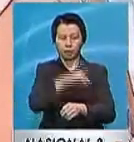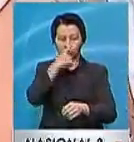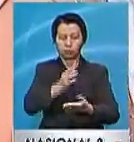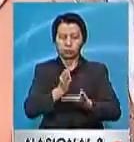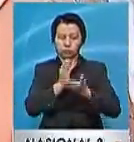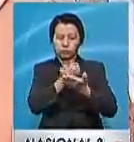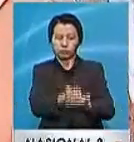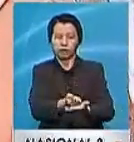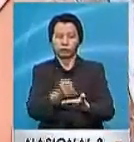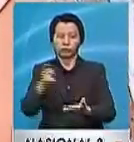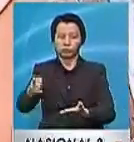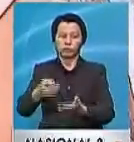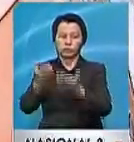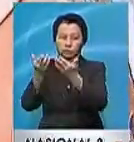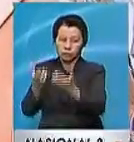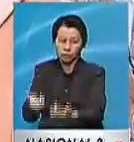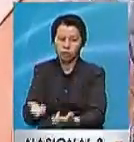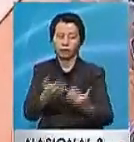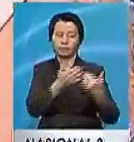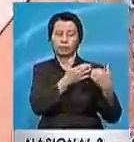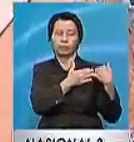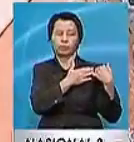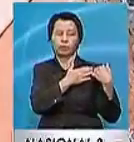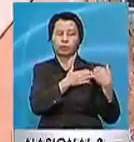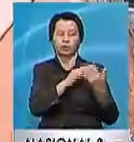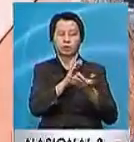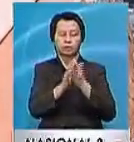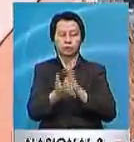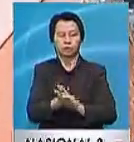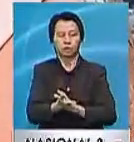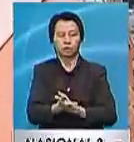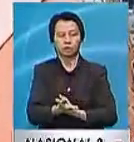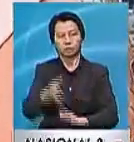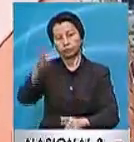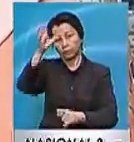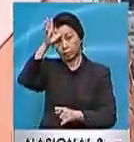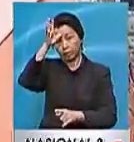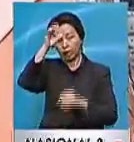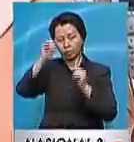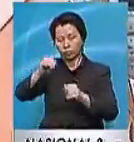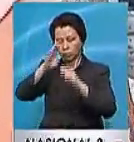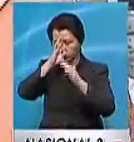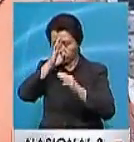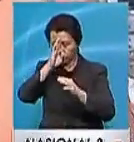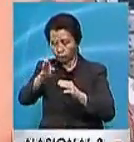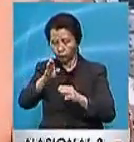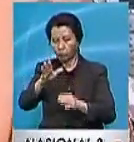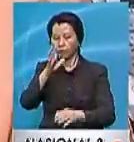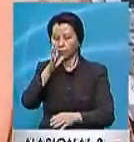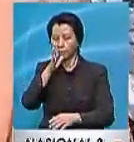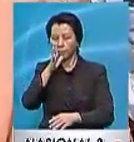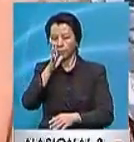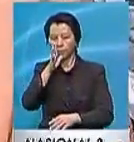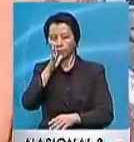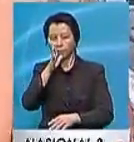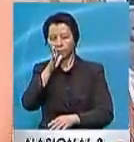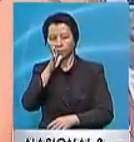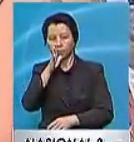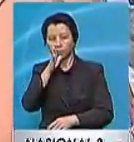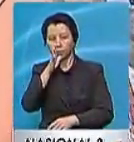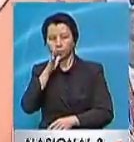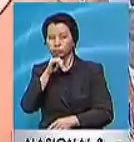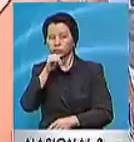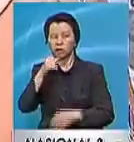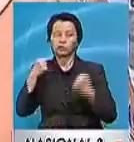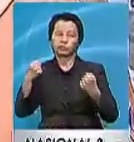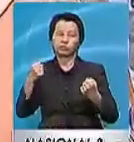membantu meringankan beban sedikit sebanyak supaya si ayah ni dapat fokus kepada ibu yang tak